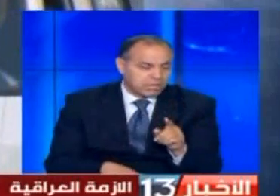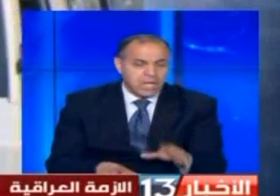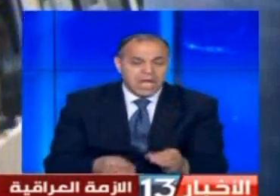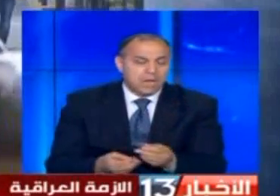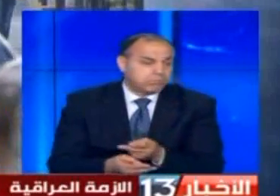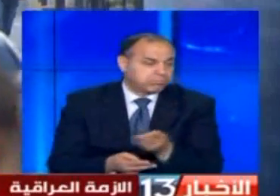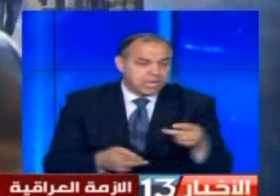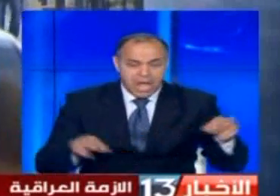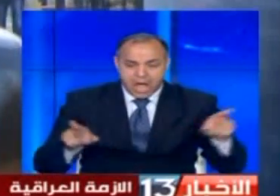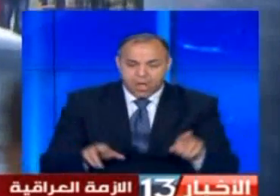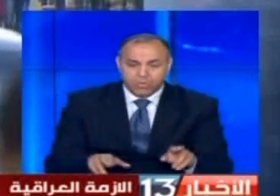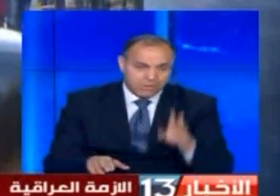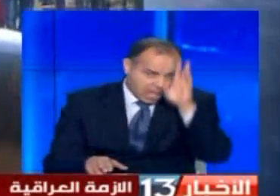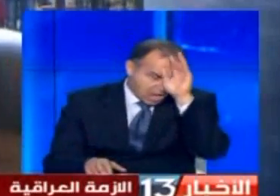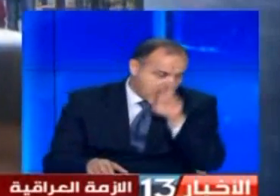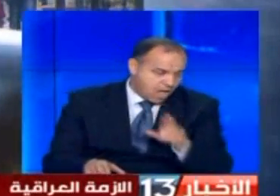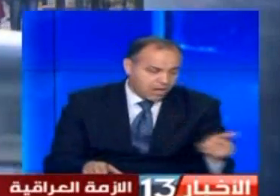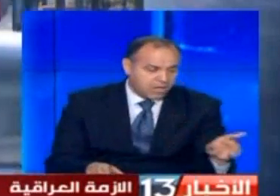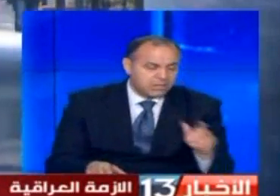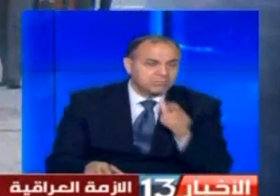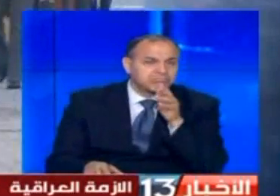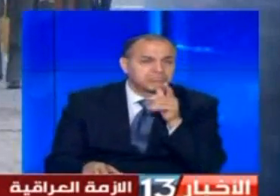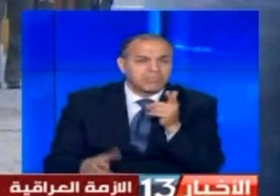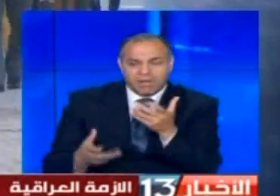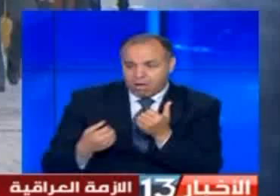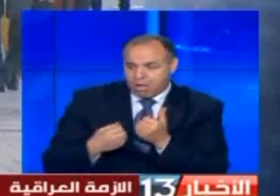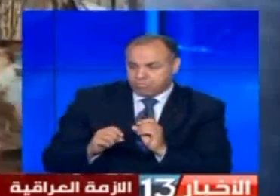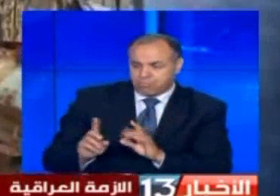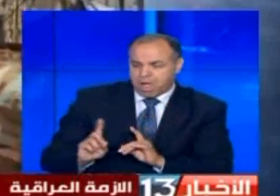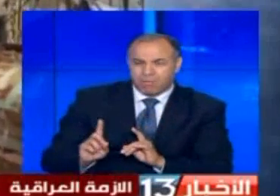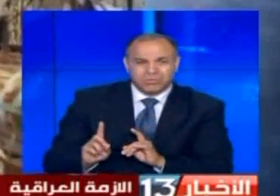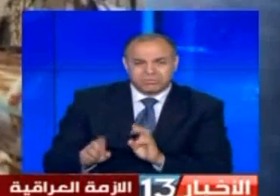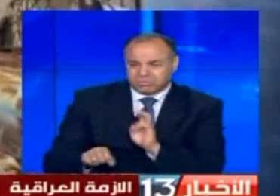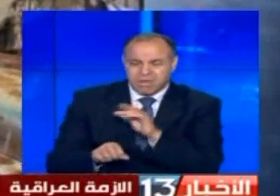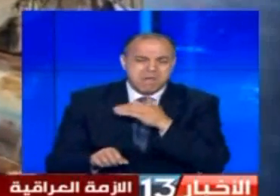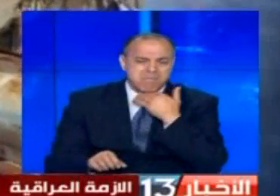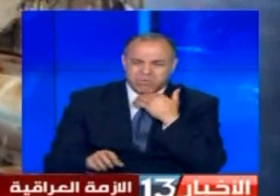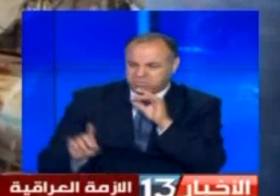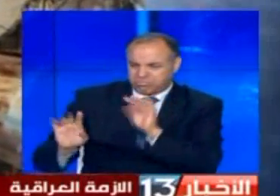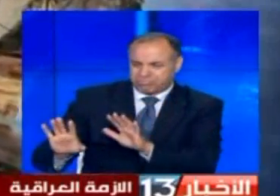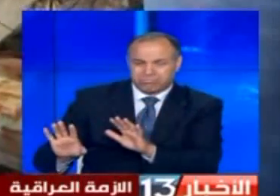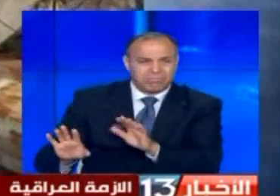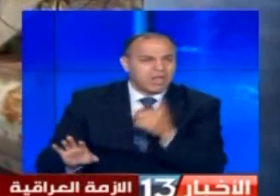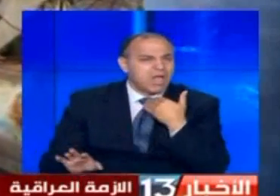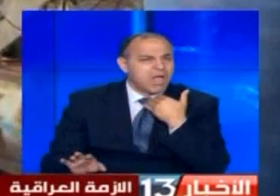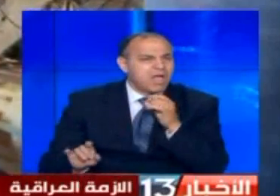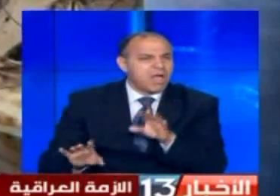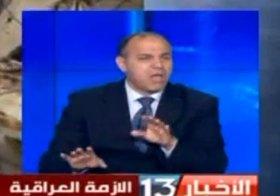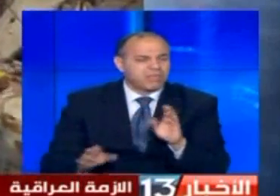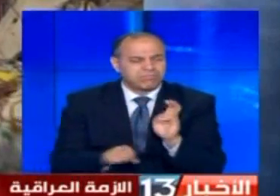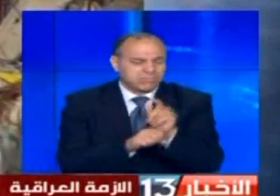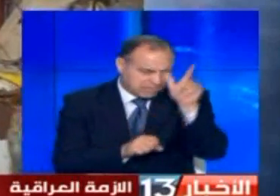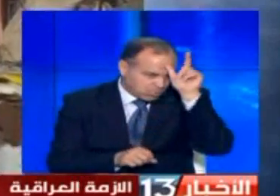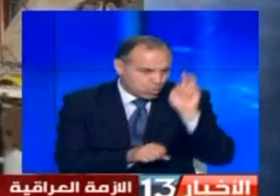المطروحه لعودتهم الى اوطانهم لن تجد قبولا منهم ليبقى الموت الخيار الوحيد بانتظارهم